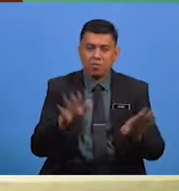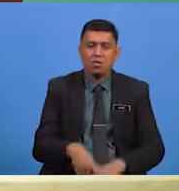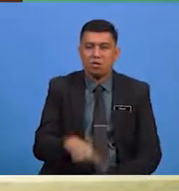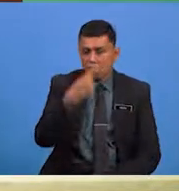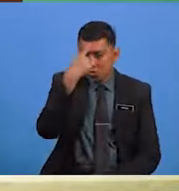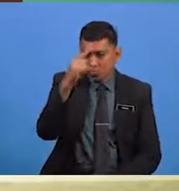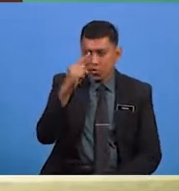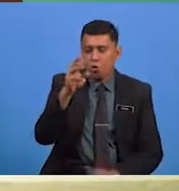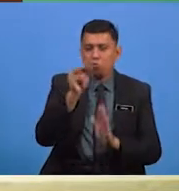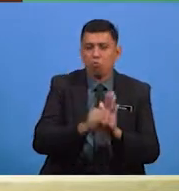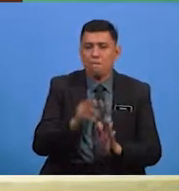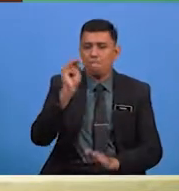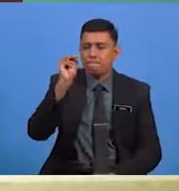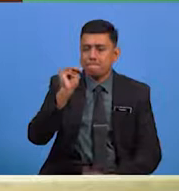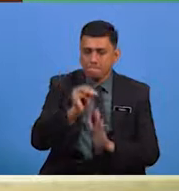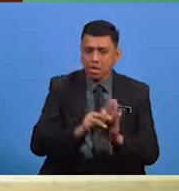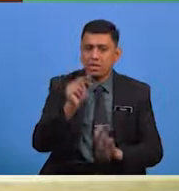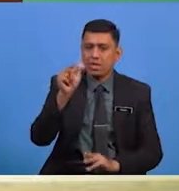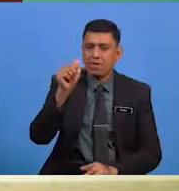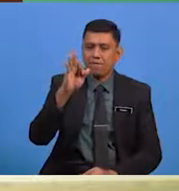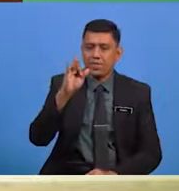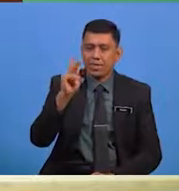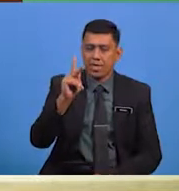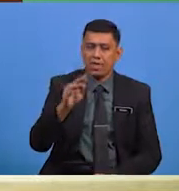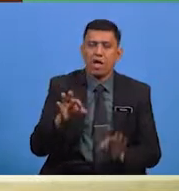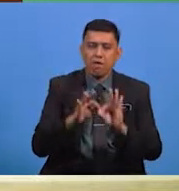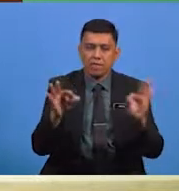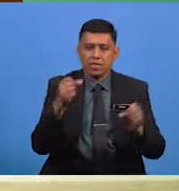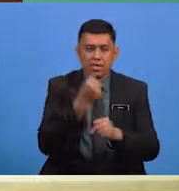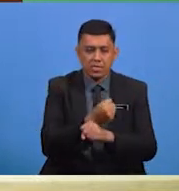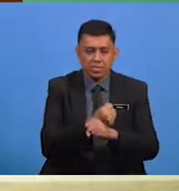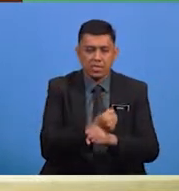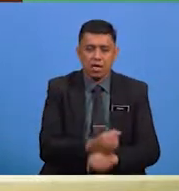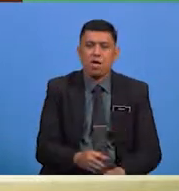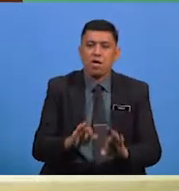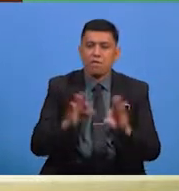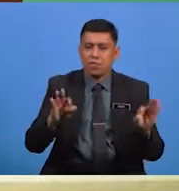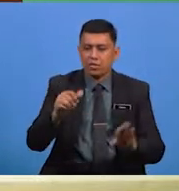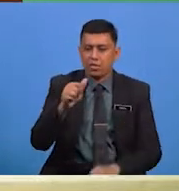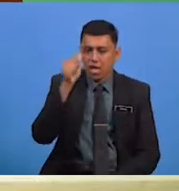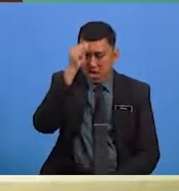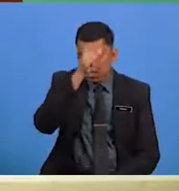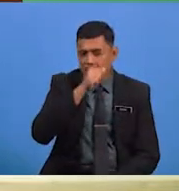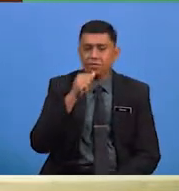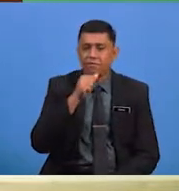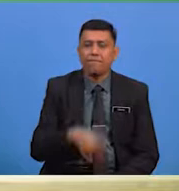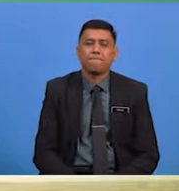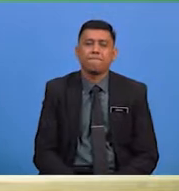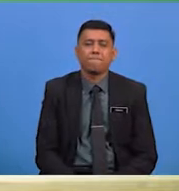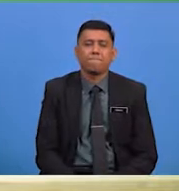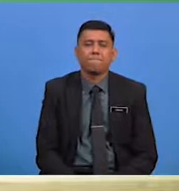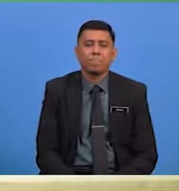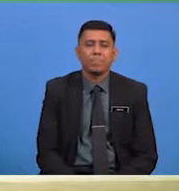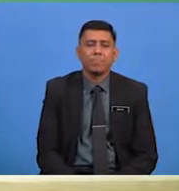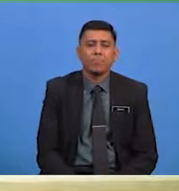untuk menafikan frasa kerja dan frasa adjektif.